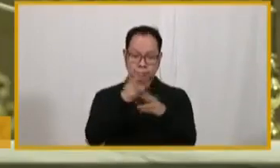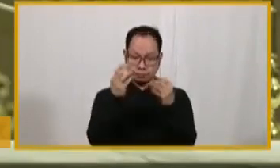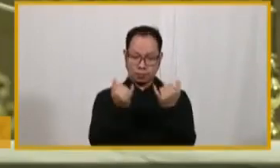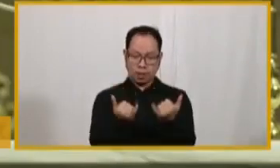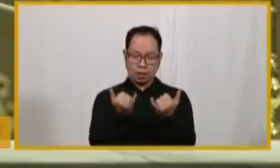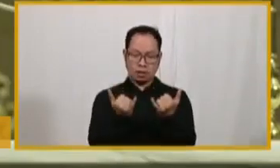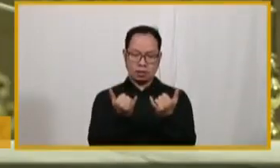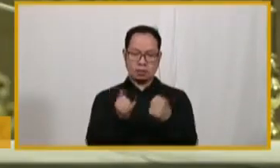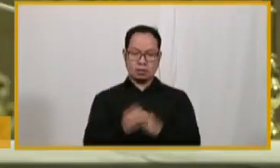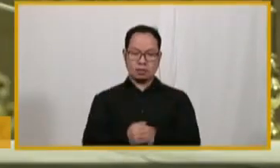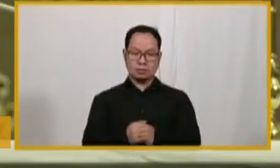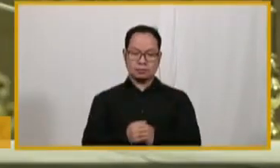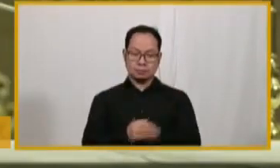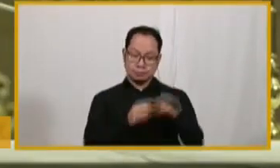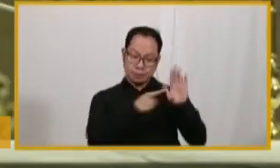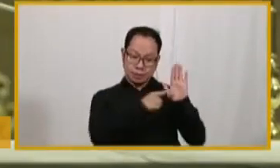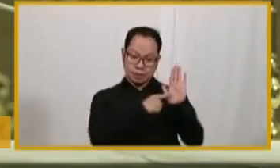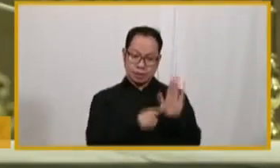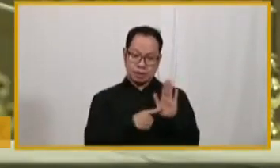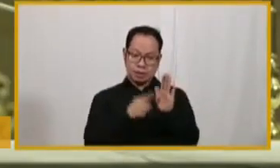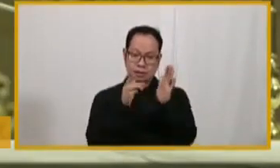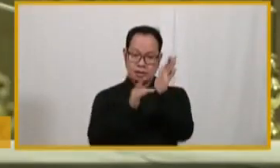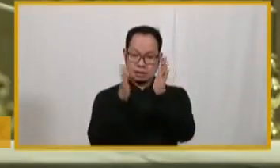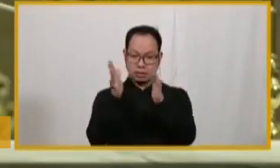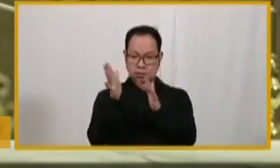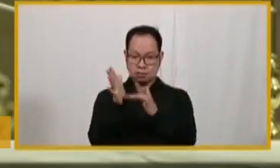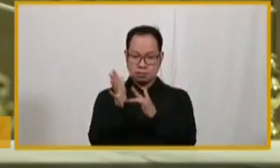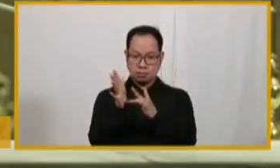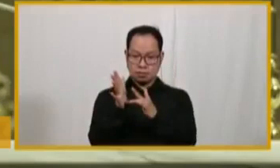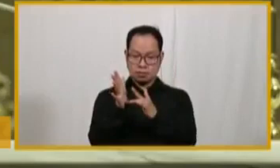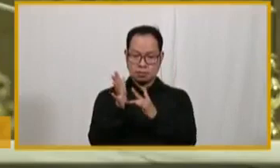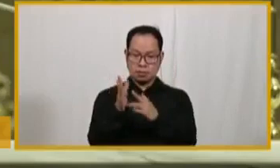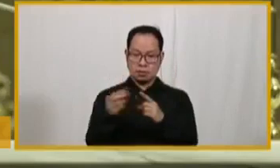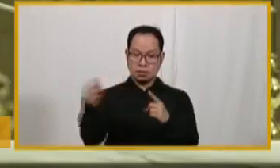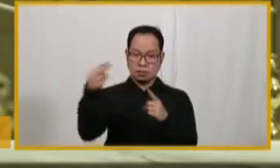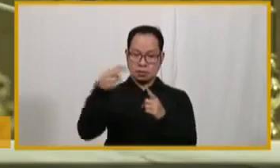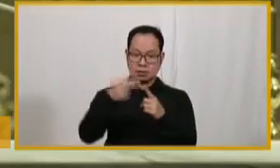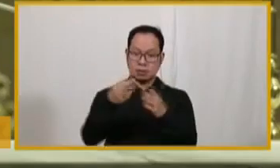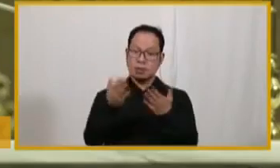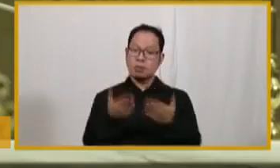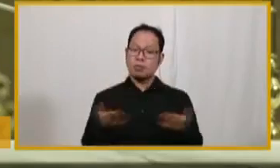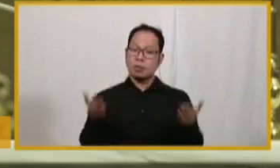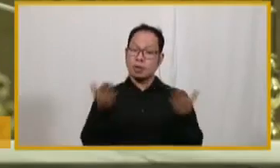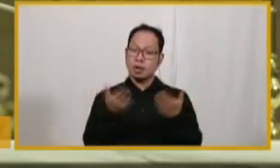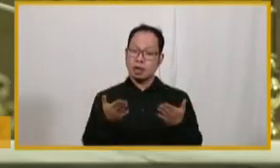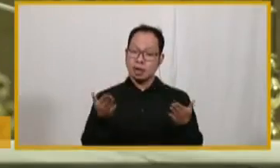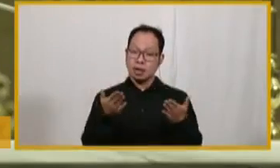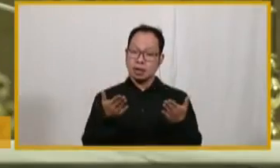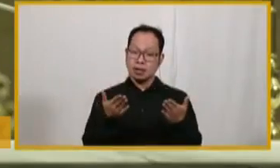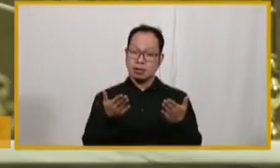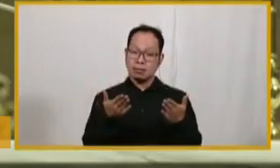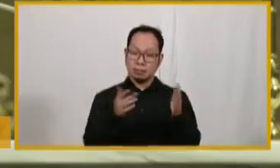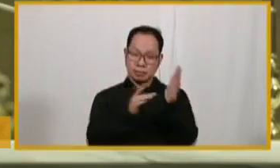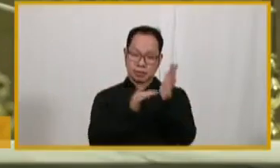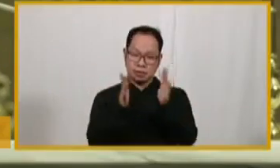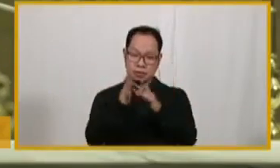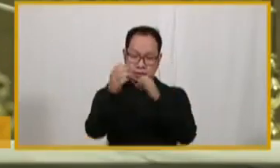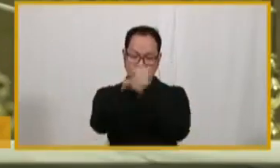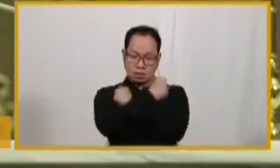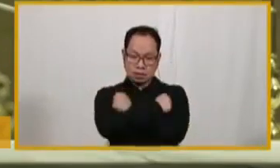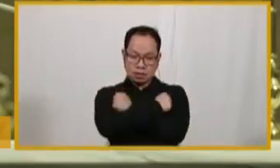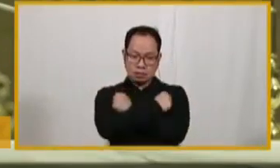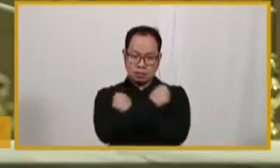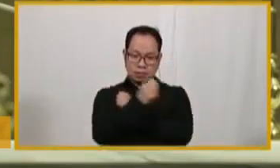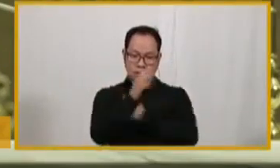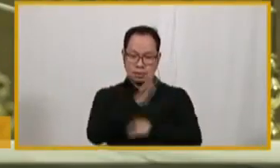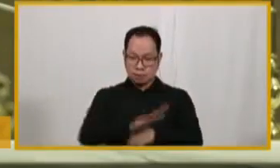ngayon ipakikita niya kung hanggang saan ang kanyang pag-ibig sa